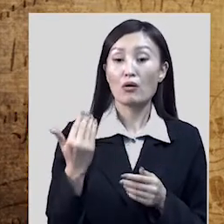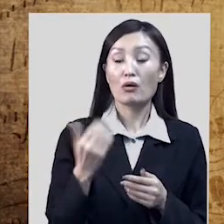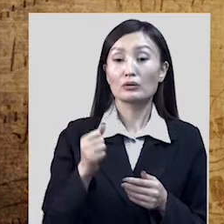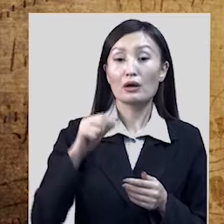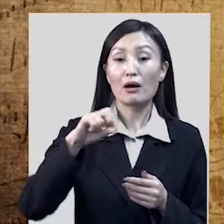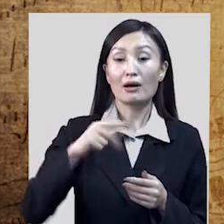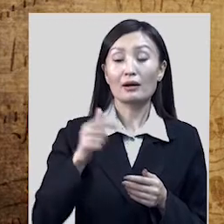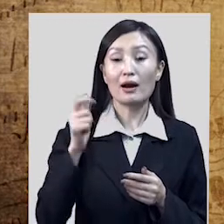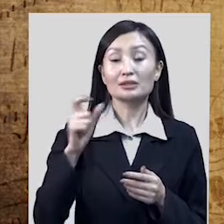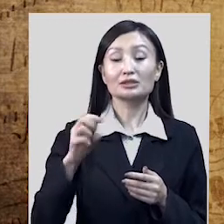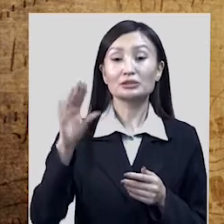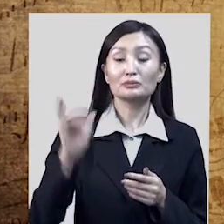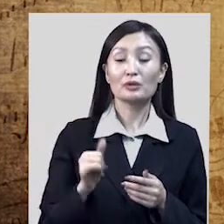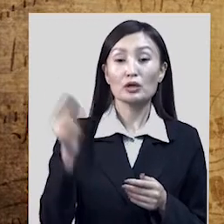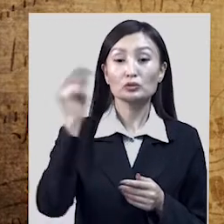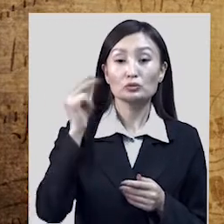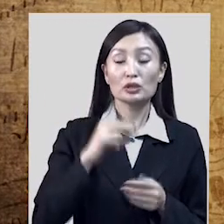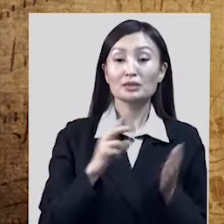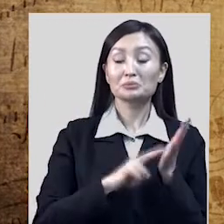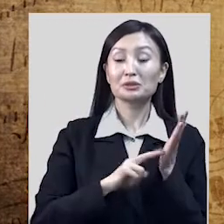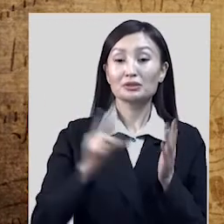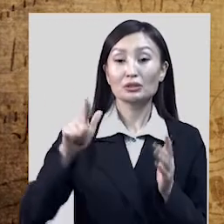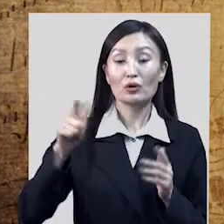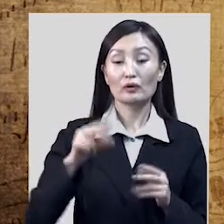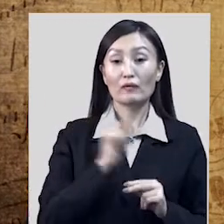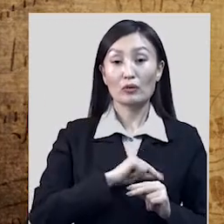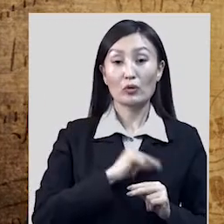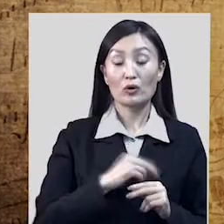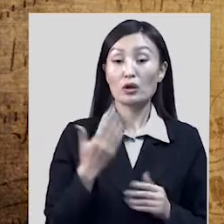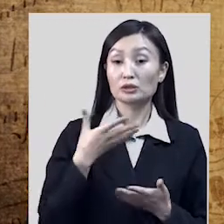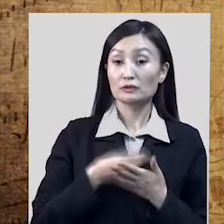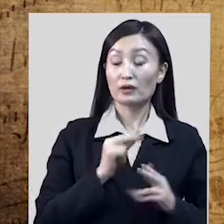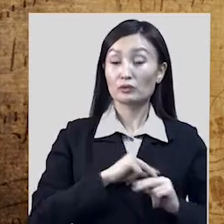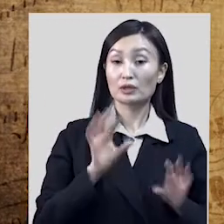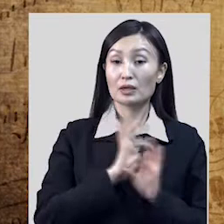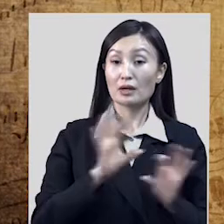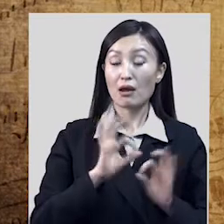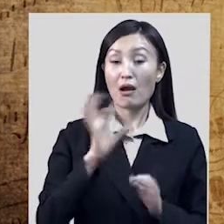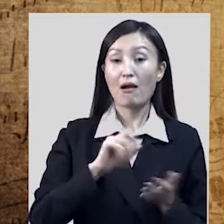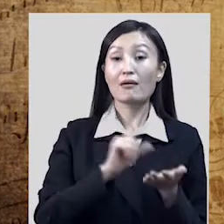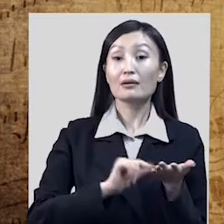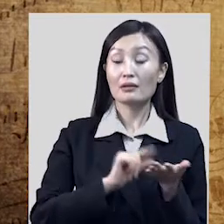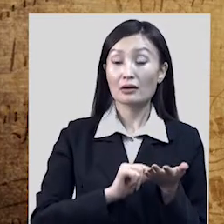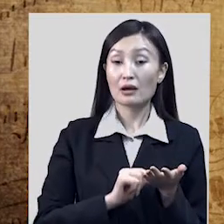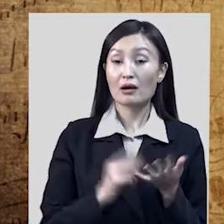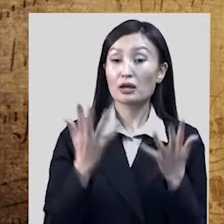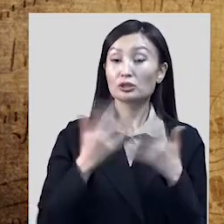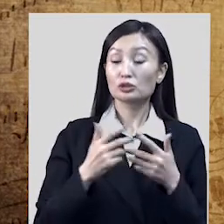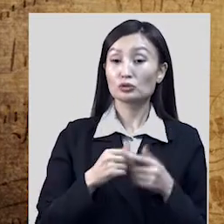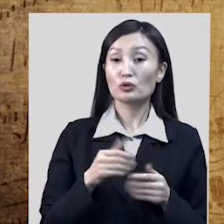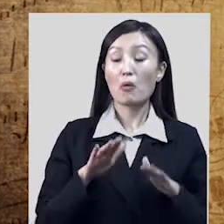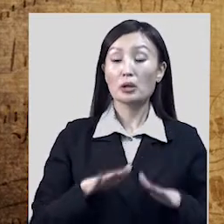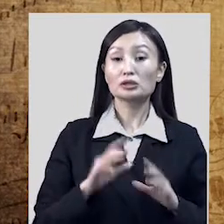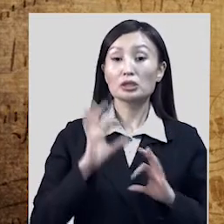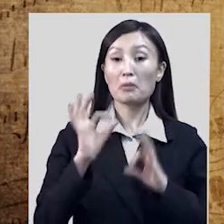изучил работы 70 географов аль-хорезми своих трудах рассказывает о календарях расчетах истинного положения